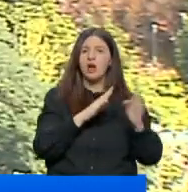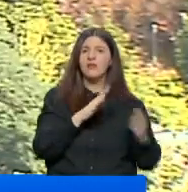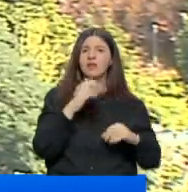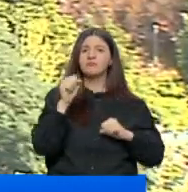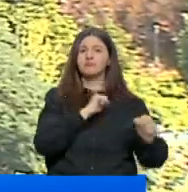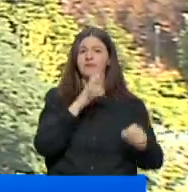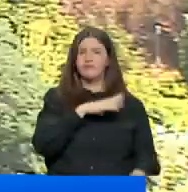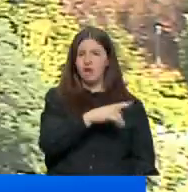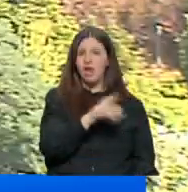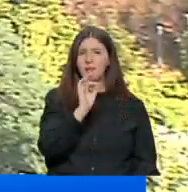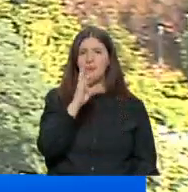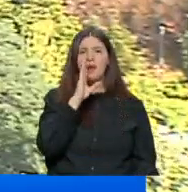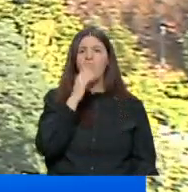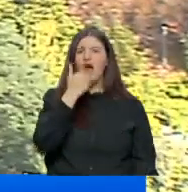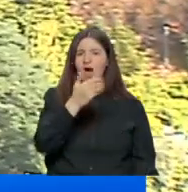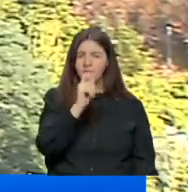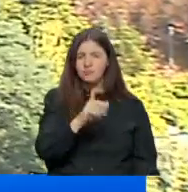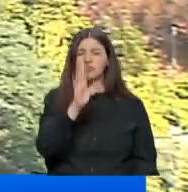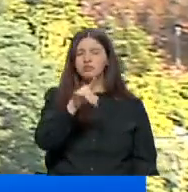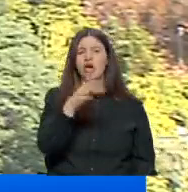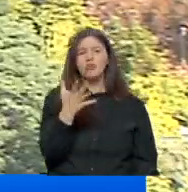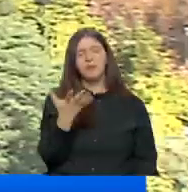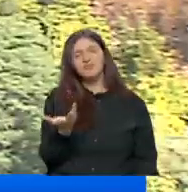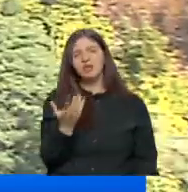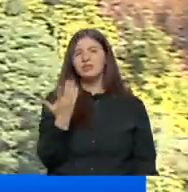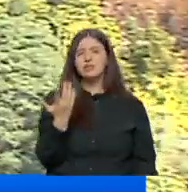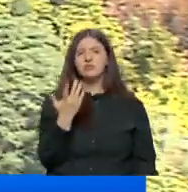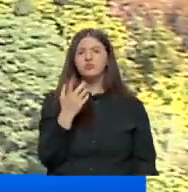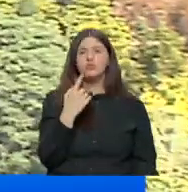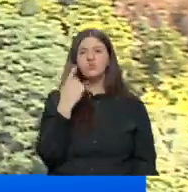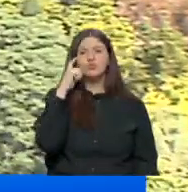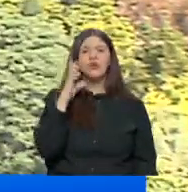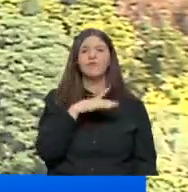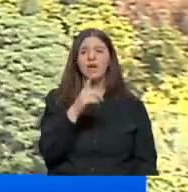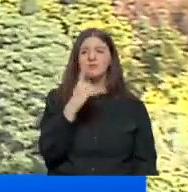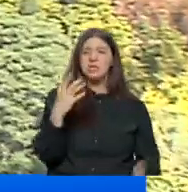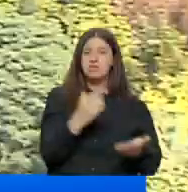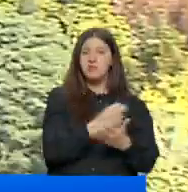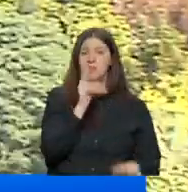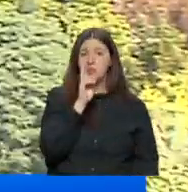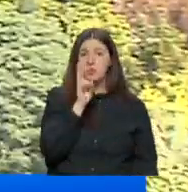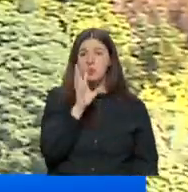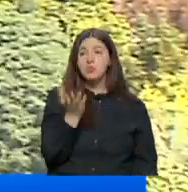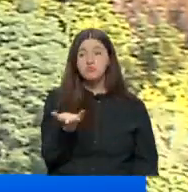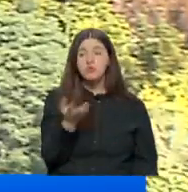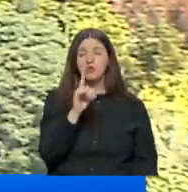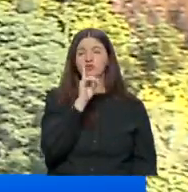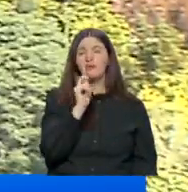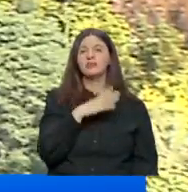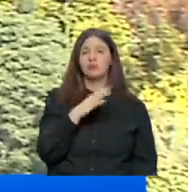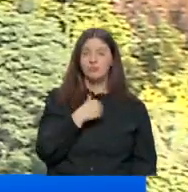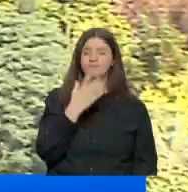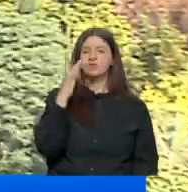de tepkiler var. Hemen bir paylaşalım. Tamam. Sonra siz acaba nasıl ele alıyorsunuz? Bir zafer olarak mı görüyorsunuz, görmüyorsunuz? Onu sormak